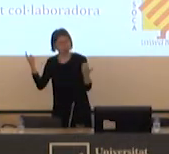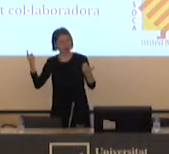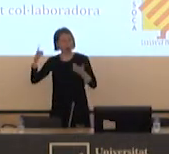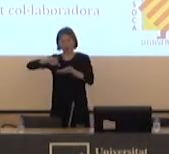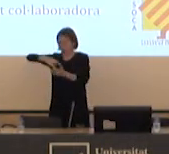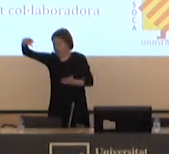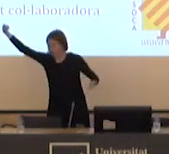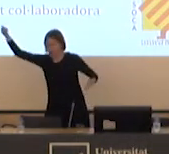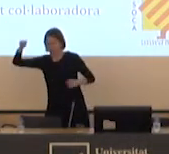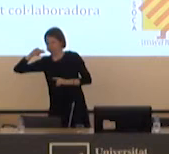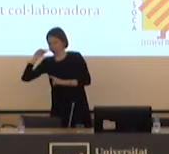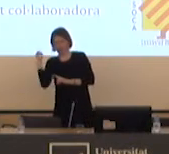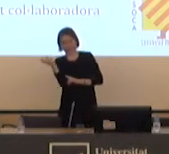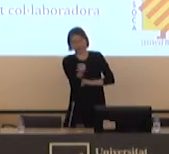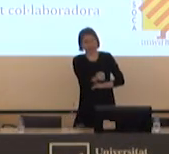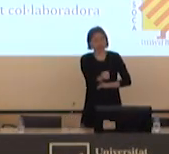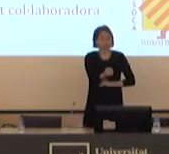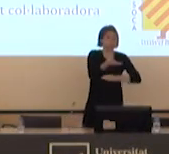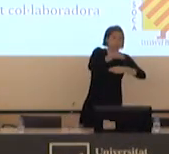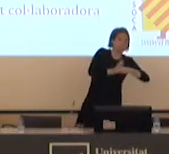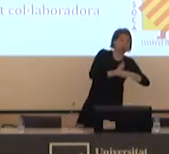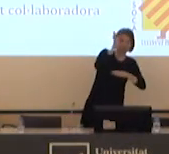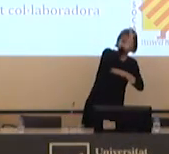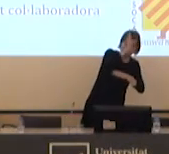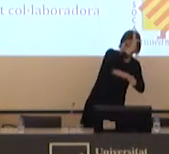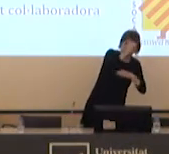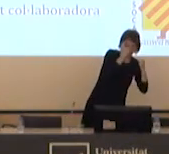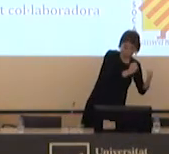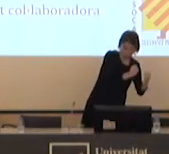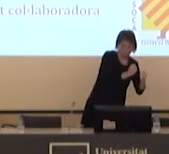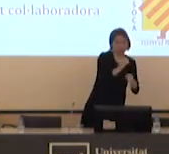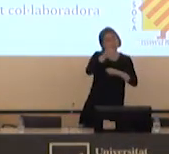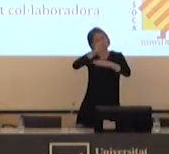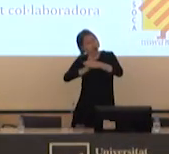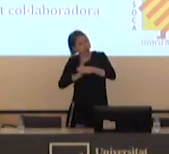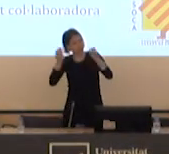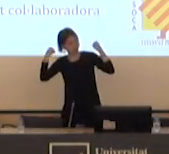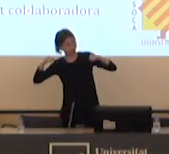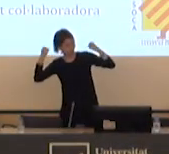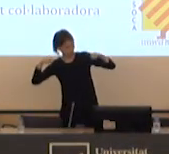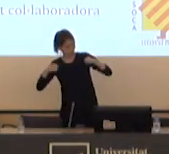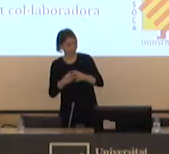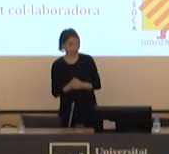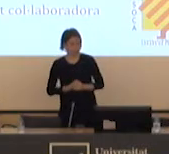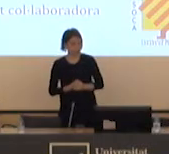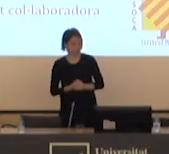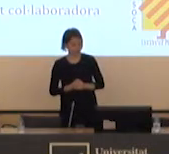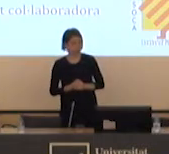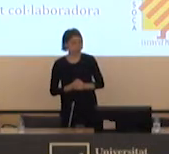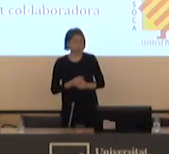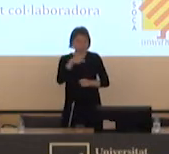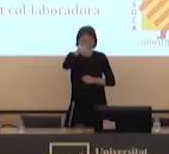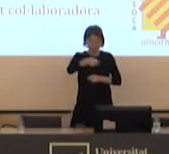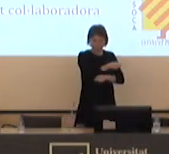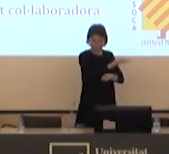gramatical, de docència, de noves tecnologies. Tenia una part teòrica molt forta i també una part